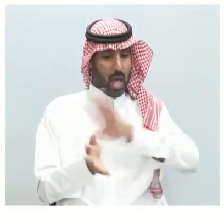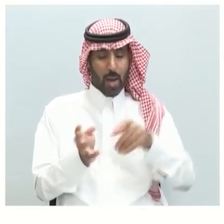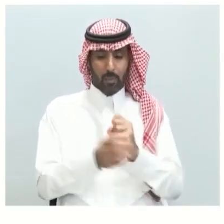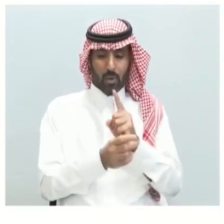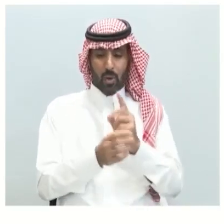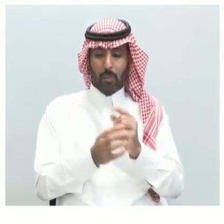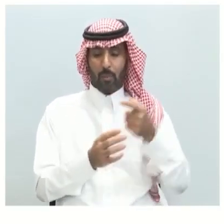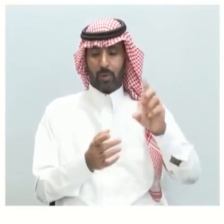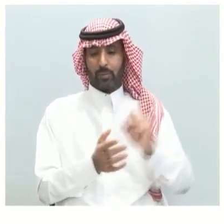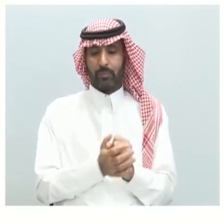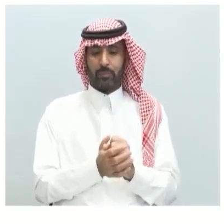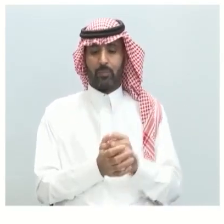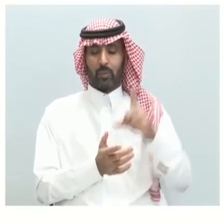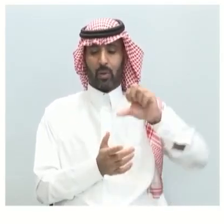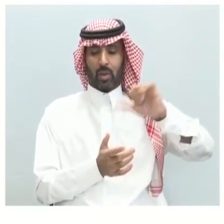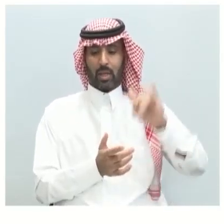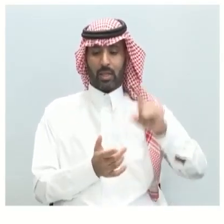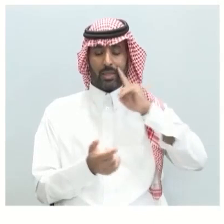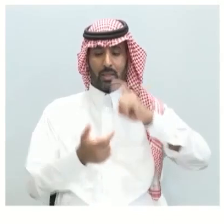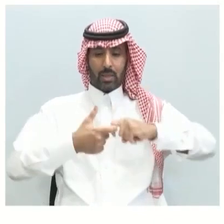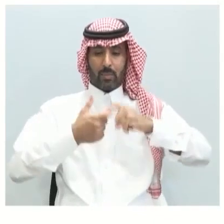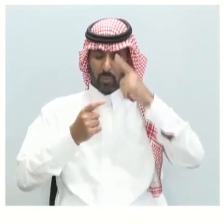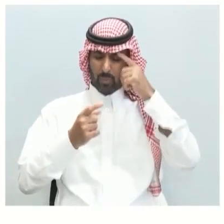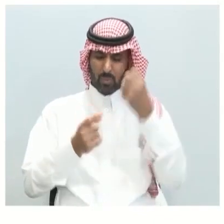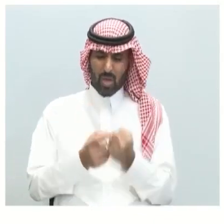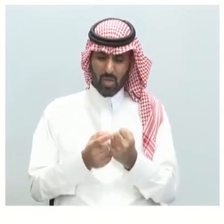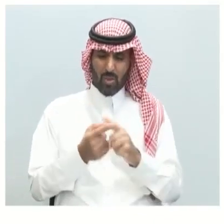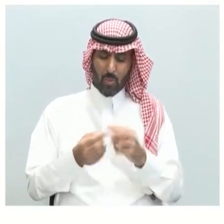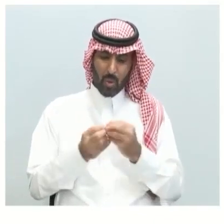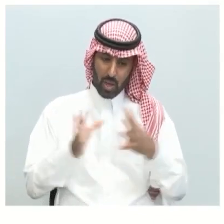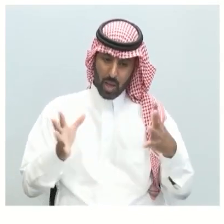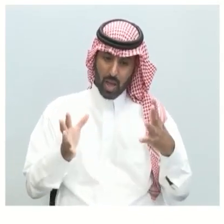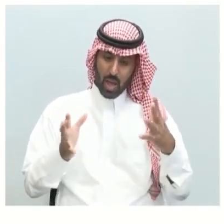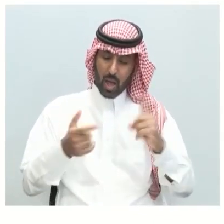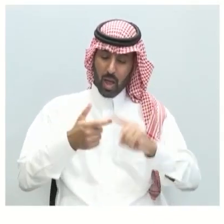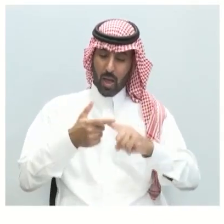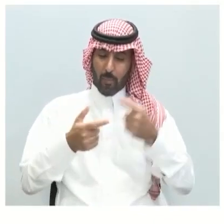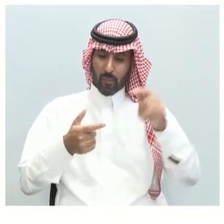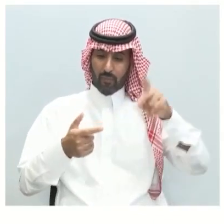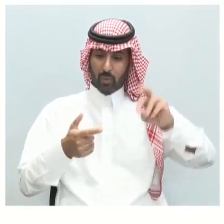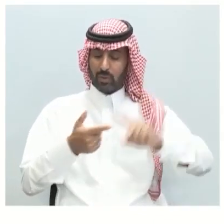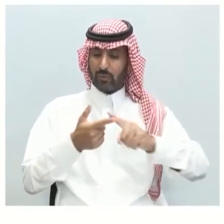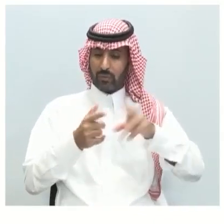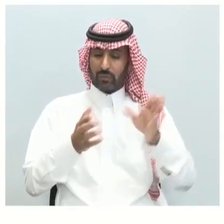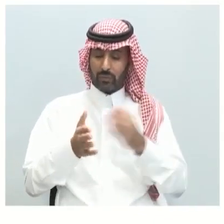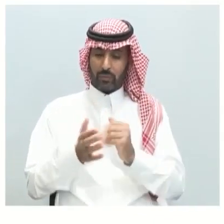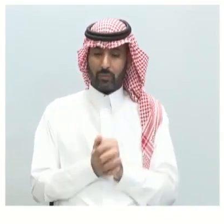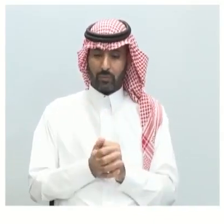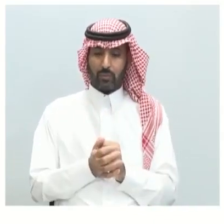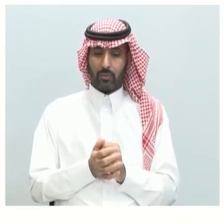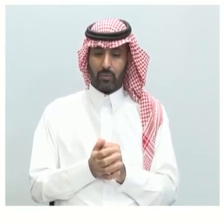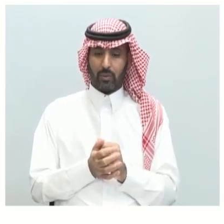قانون بويل يربط بين الضغط والحجم لاحظ في1 البي 1 في الفي 1 تساوي البي 2 في الفي